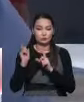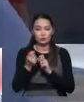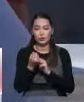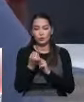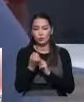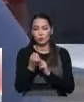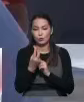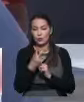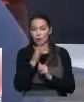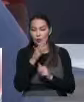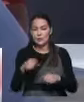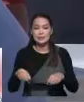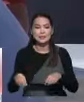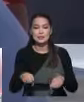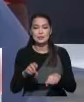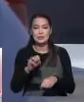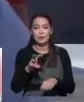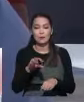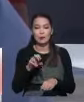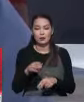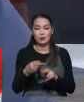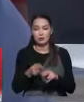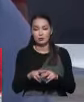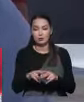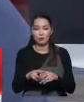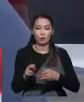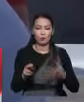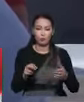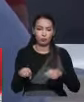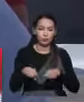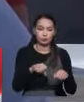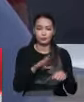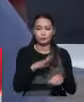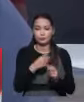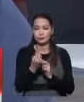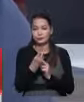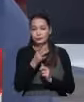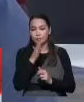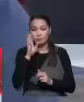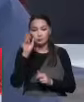баланы самокатпен оң жағынан кіріп кеткен. 12 жасар баланың